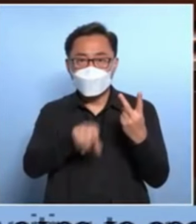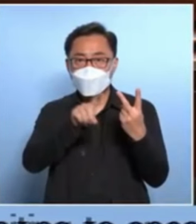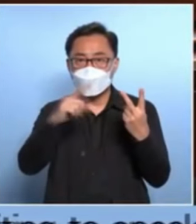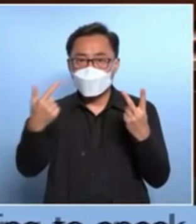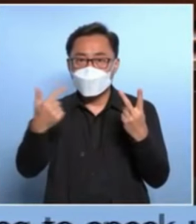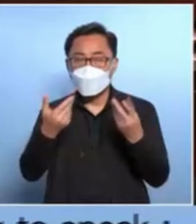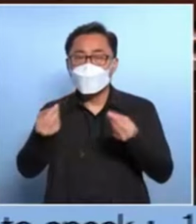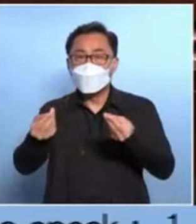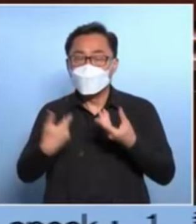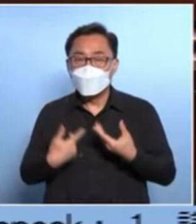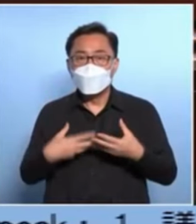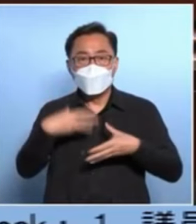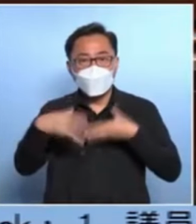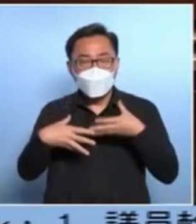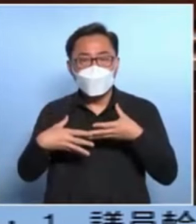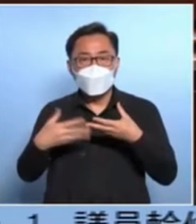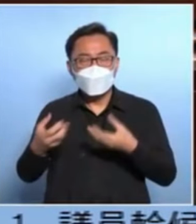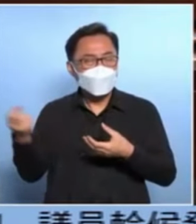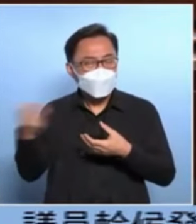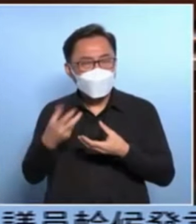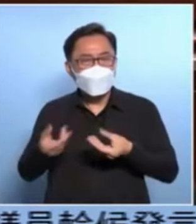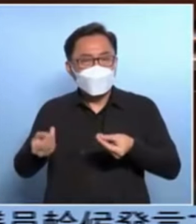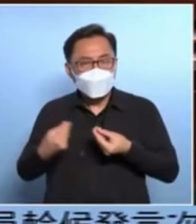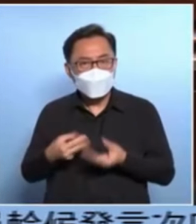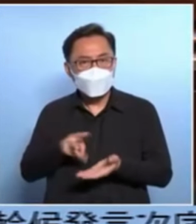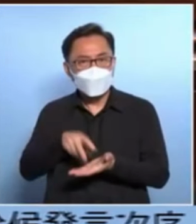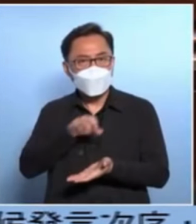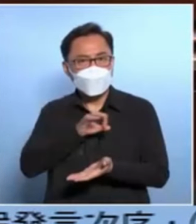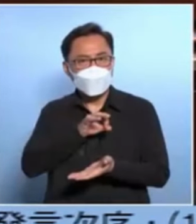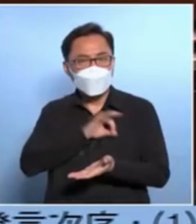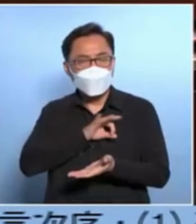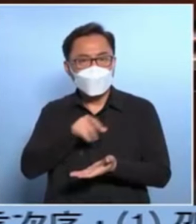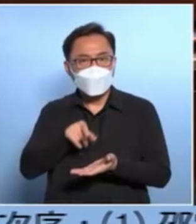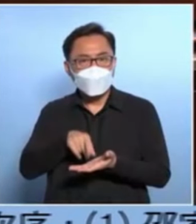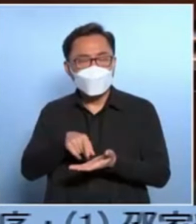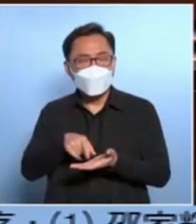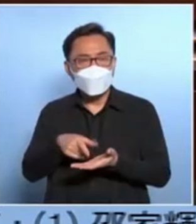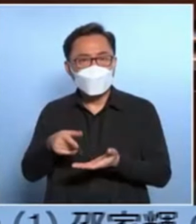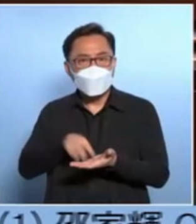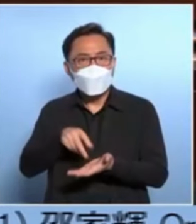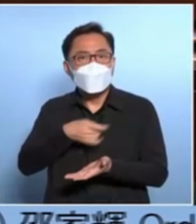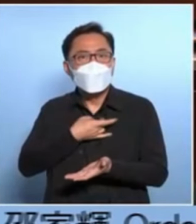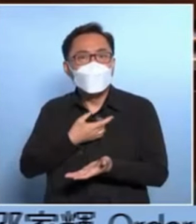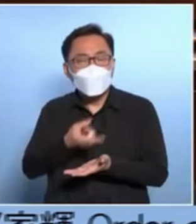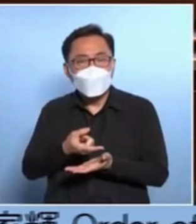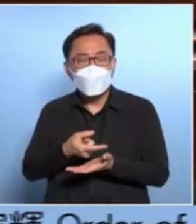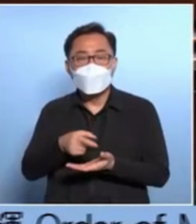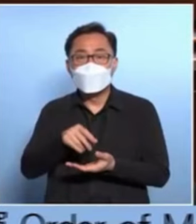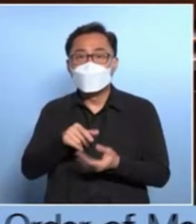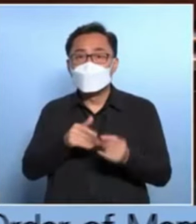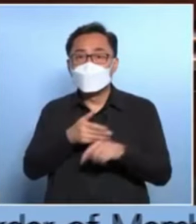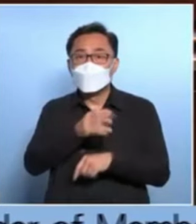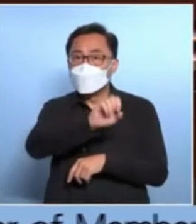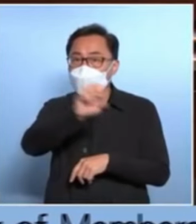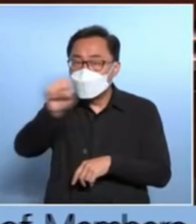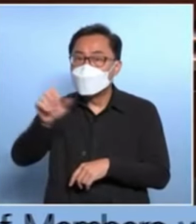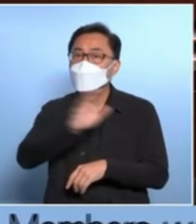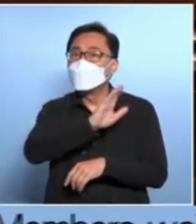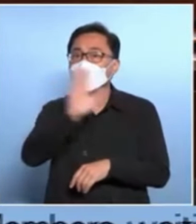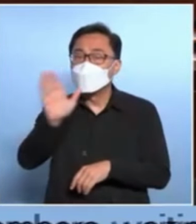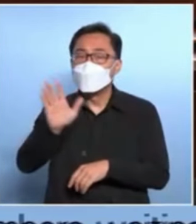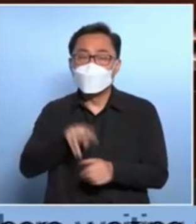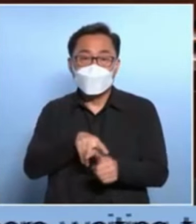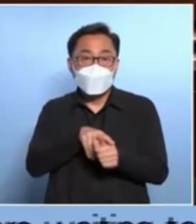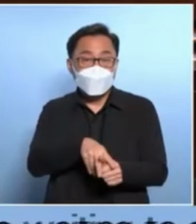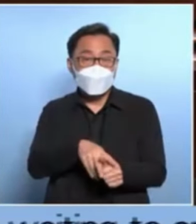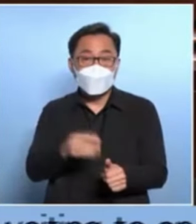了上來討論，現在又是還未立法呢？那就說社會上有很多不同聲音，因為呢如果你推行強制舉報的話